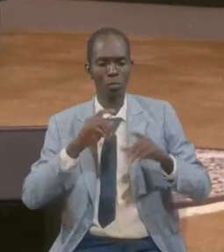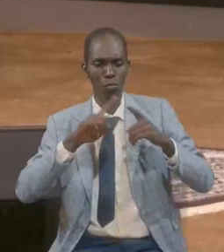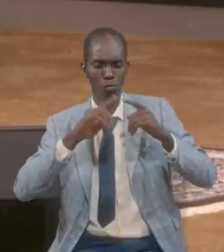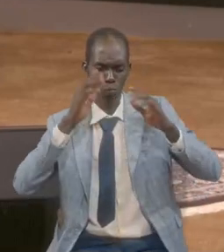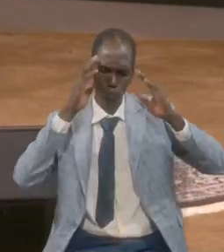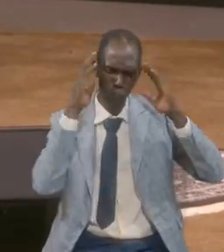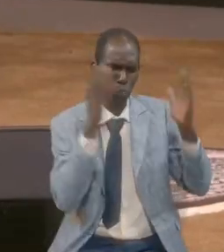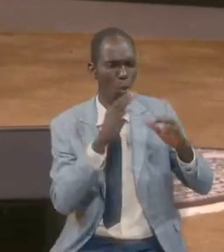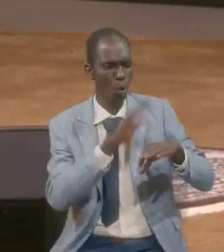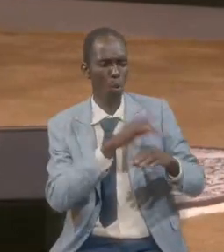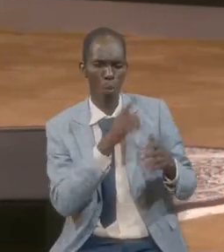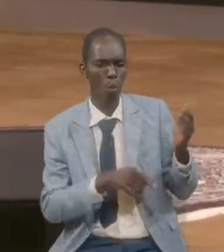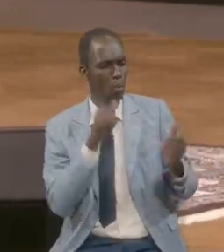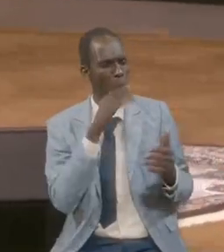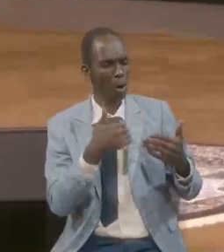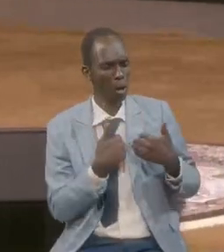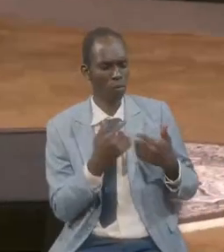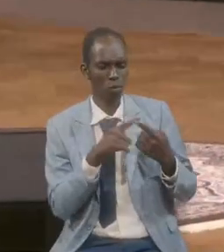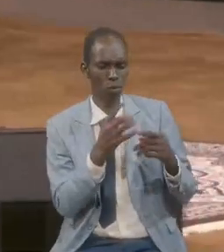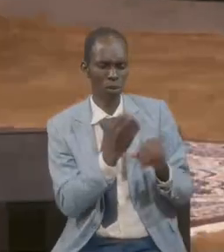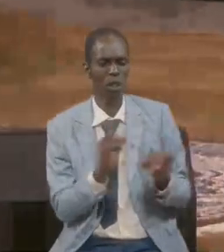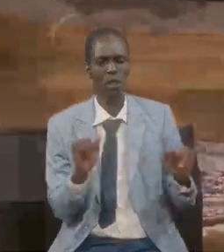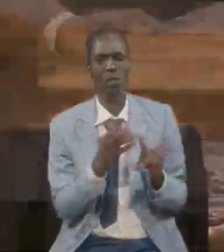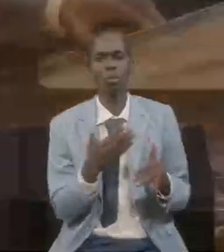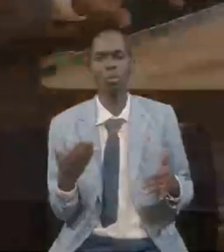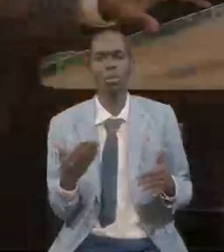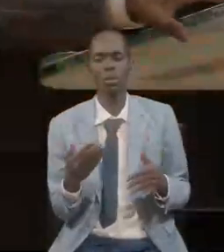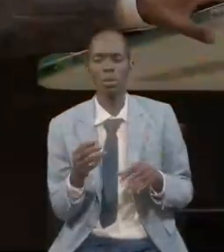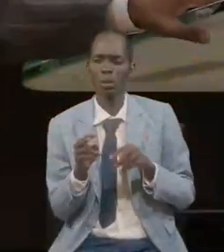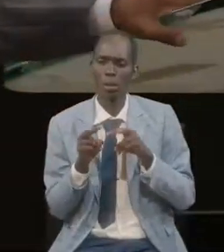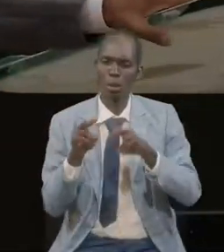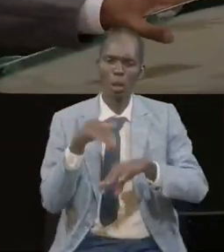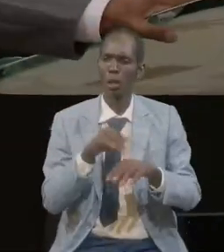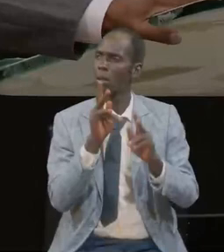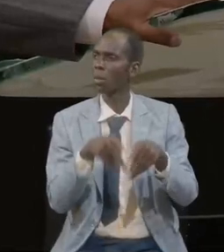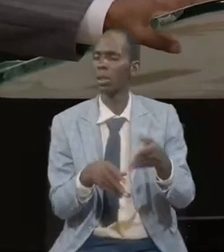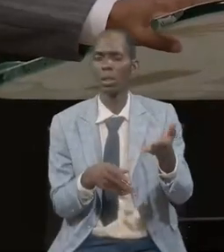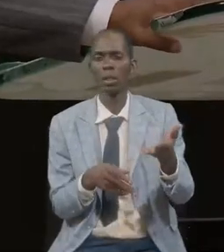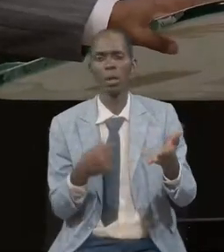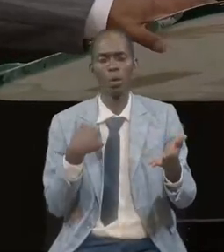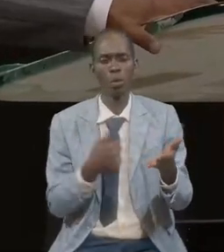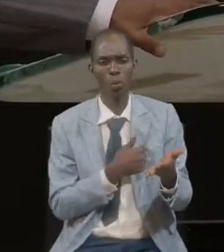Je vais me concentrer et avoir ce qu'elle a. Regardez, cette personne. Oui,